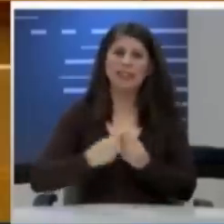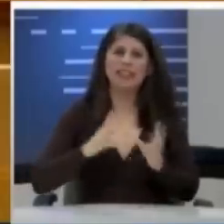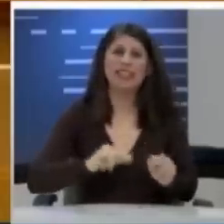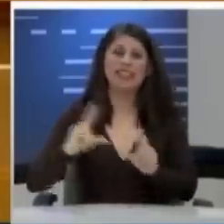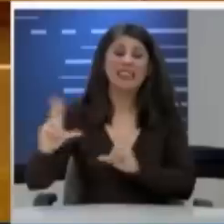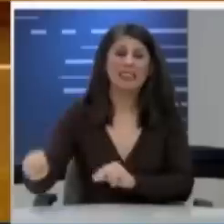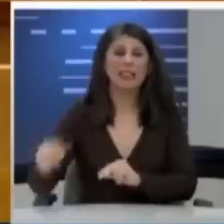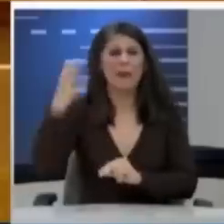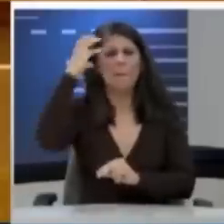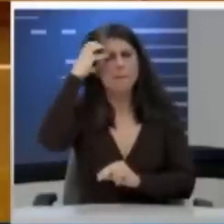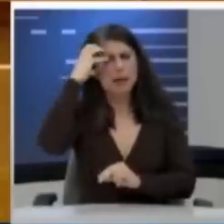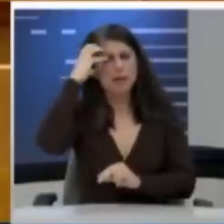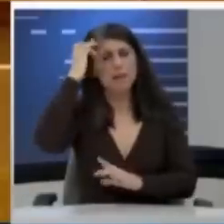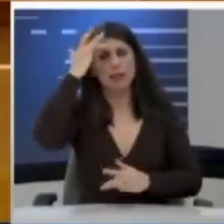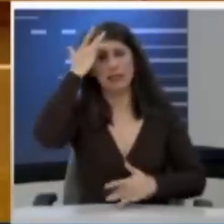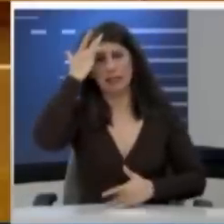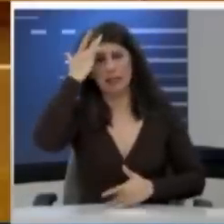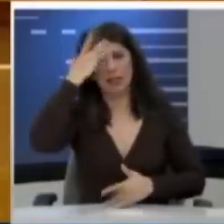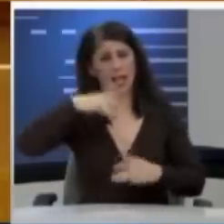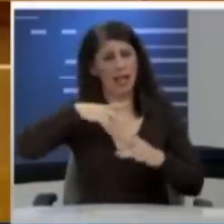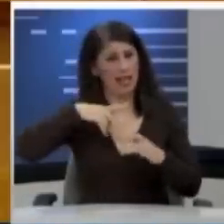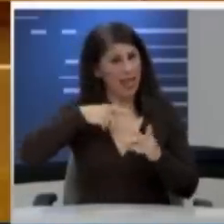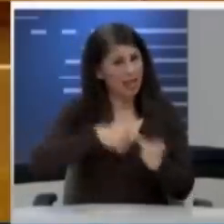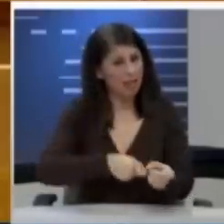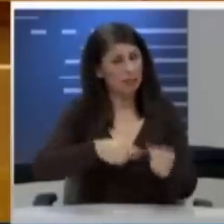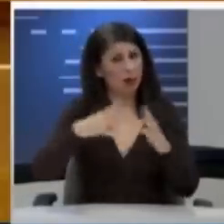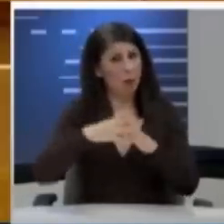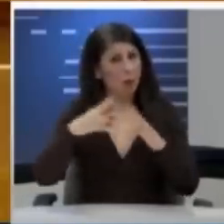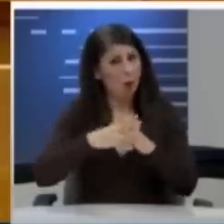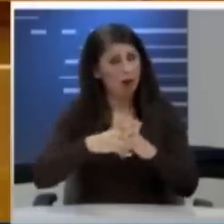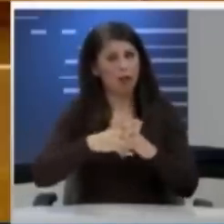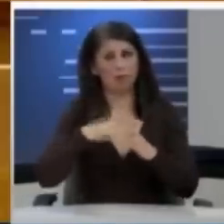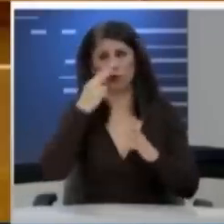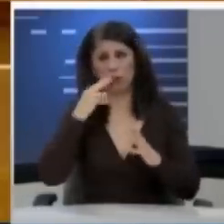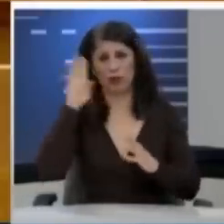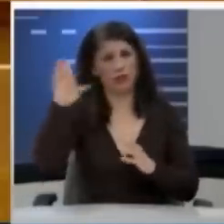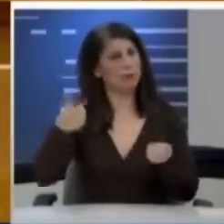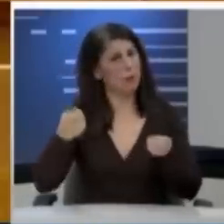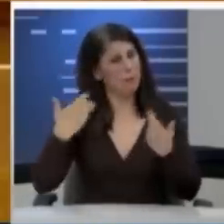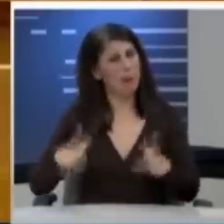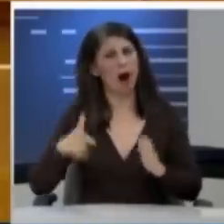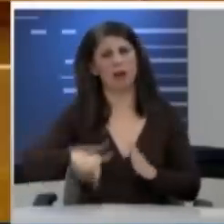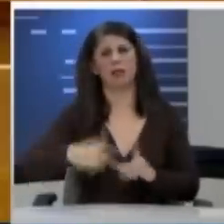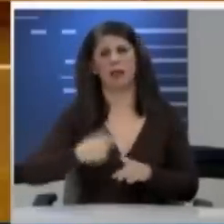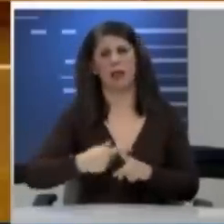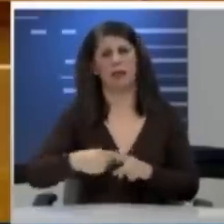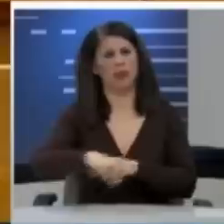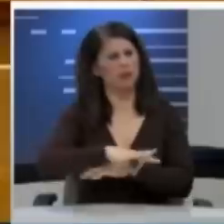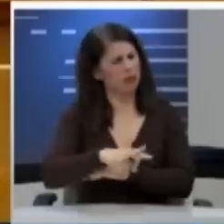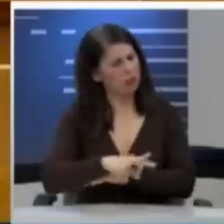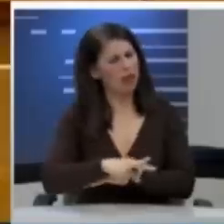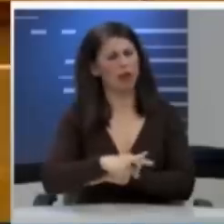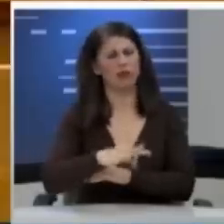και συνείδηση για τα εγκλήματα πολέμου των Ναζί που διαπράχθηκαν στην Ελλάδα. Και σχεδιάζουν διάφορα